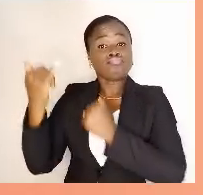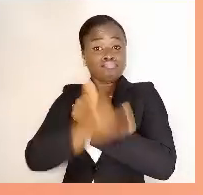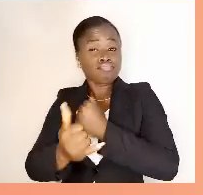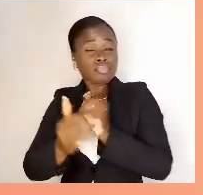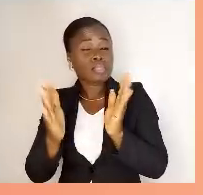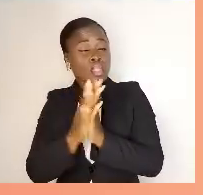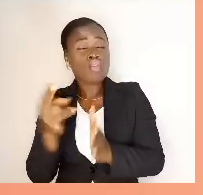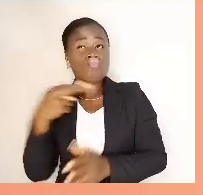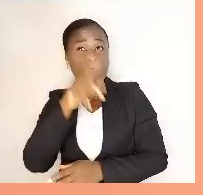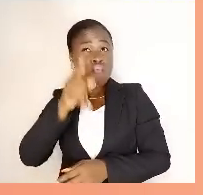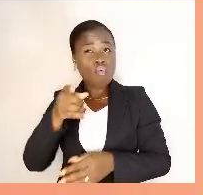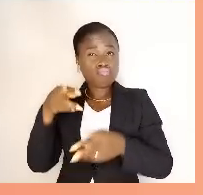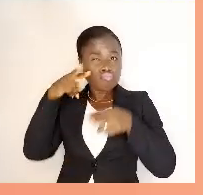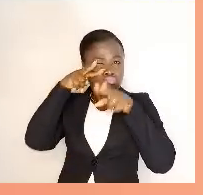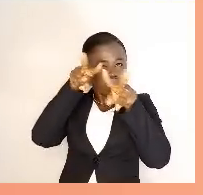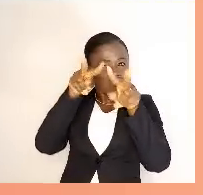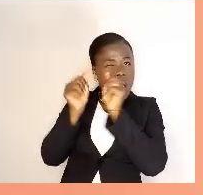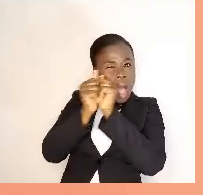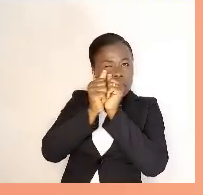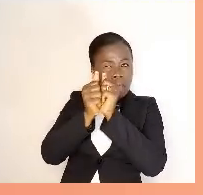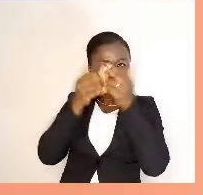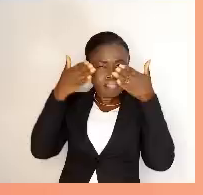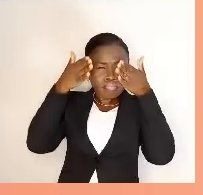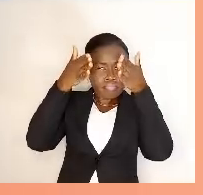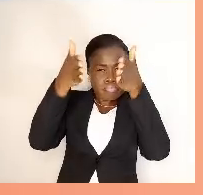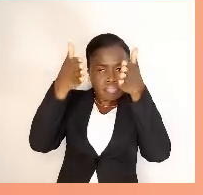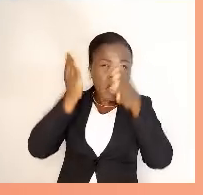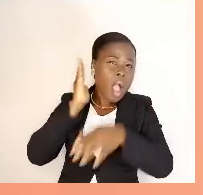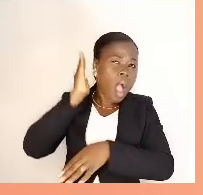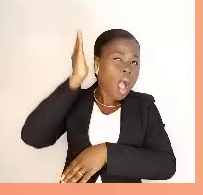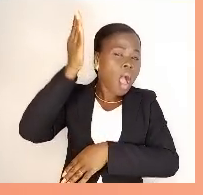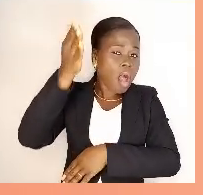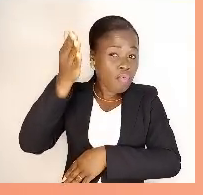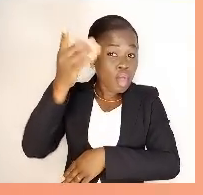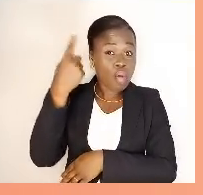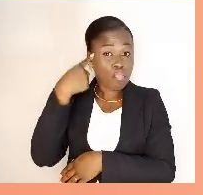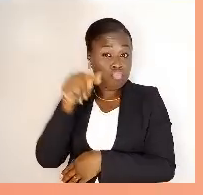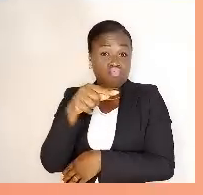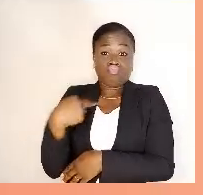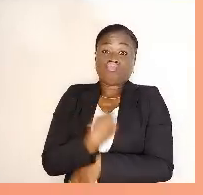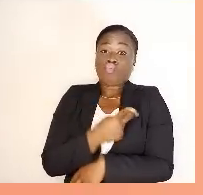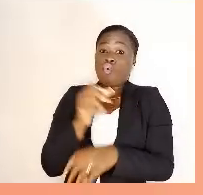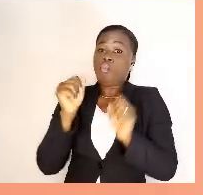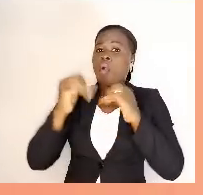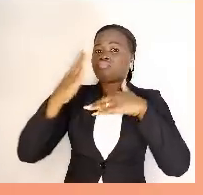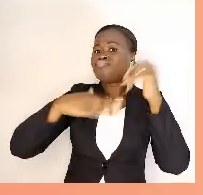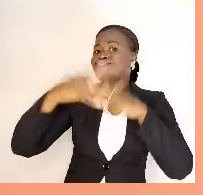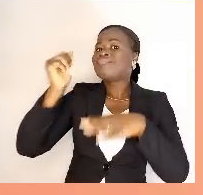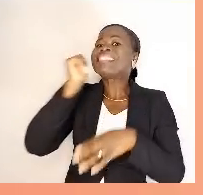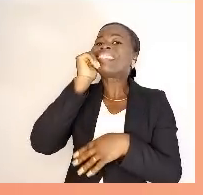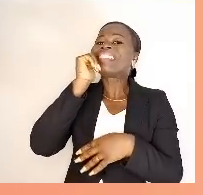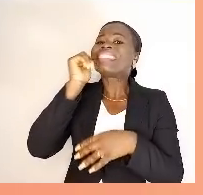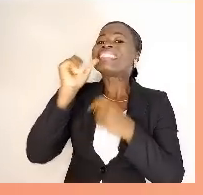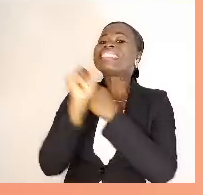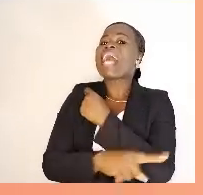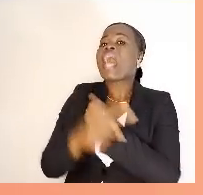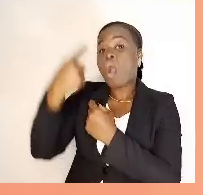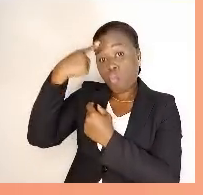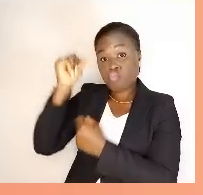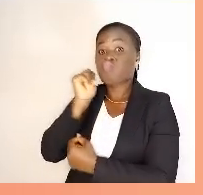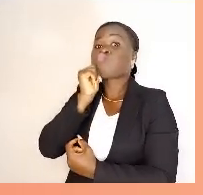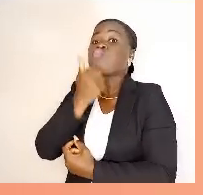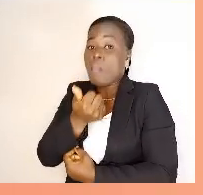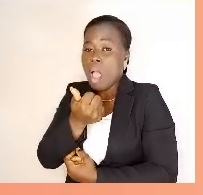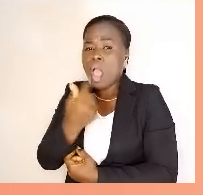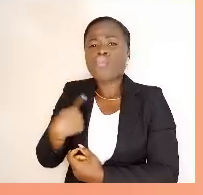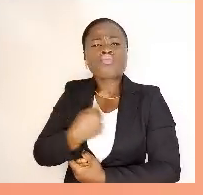Notre pays nous demande de regarder ensemble vers l'avenir, afin que nous soyons les bâtisseurs du Sénégal de demain.